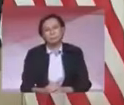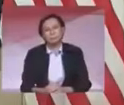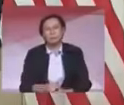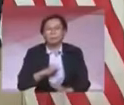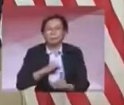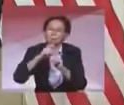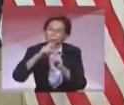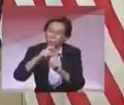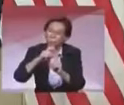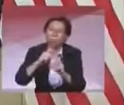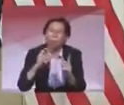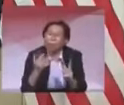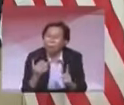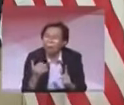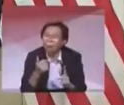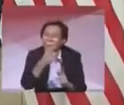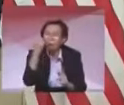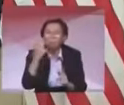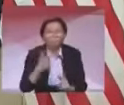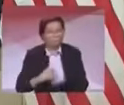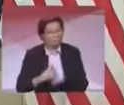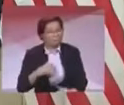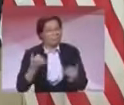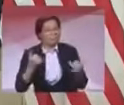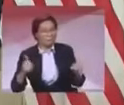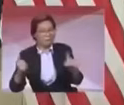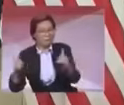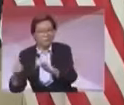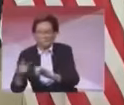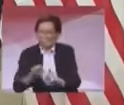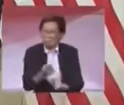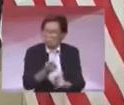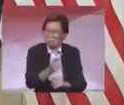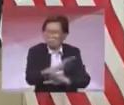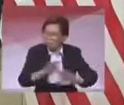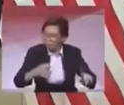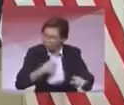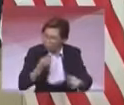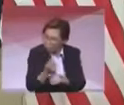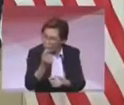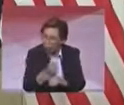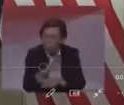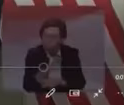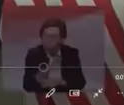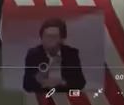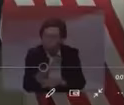Saya sebutkan begini kerana ia bukan perkara main-main. Ini perkara serius.